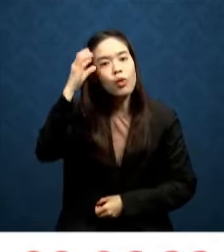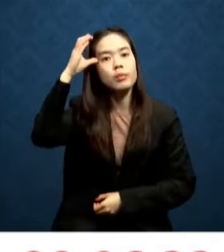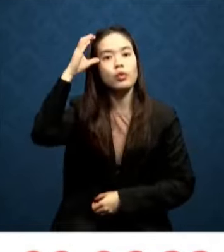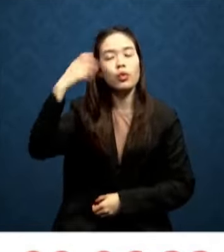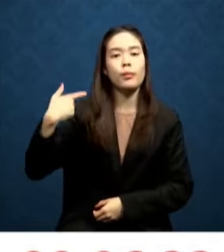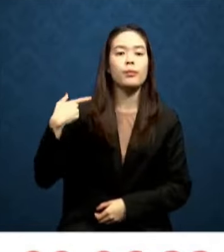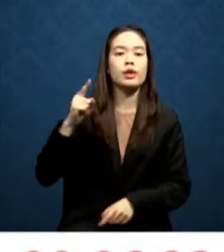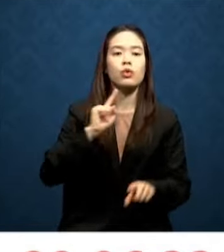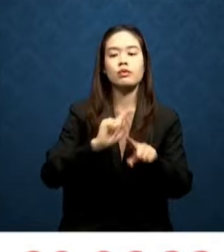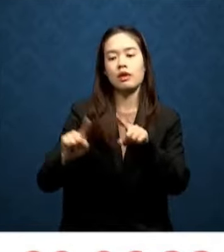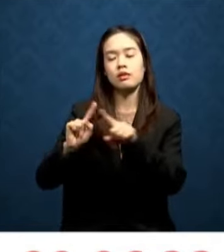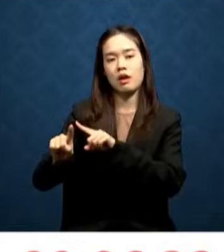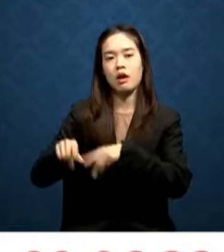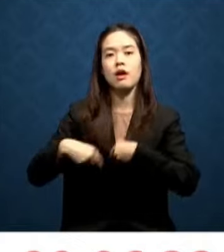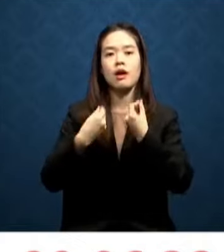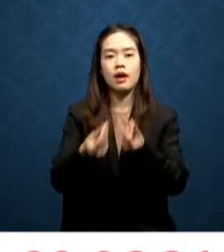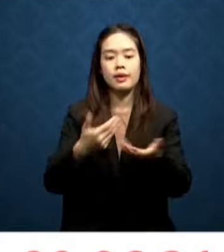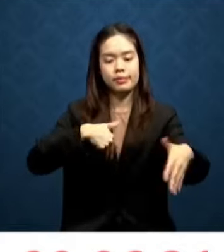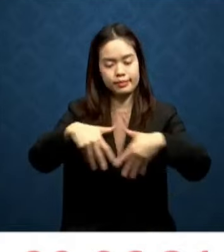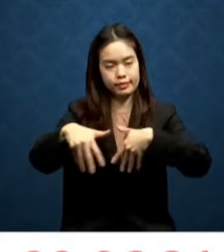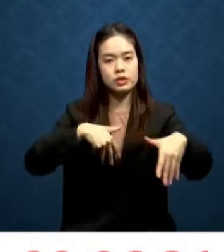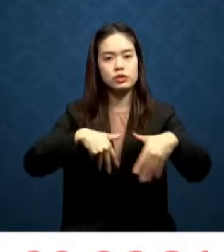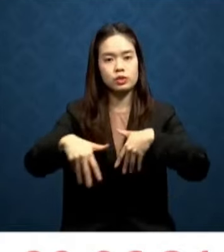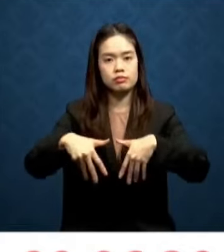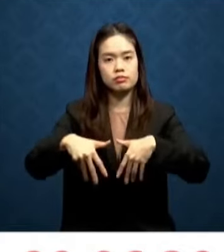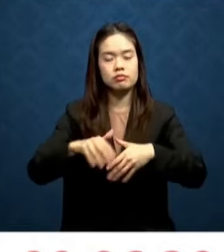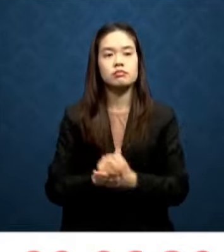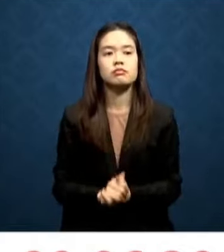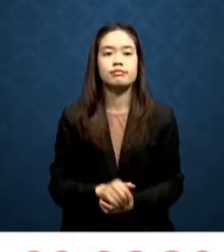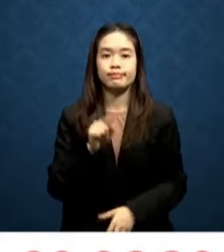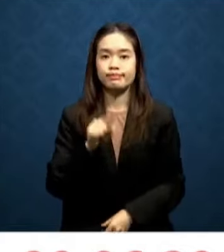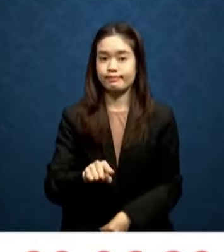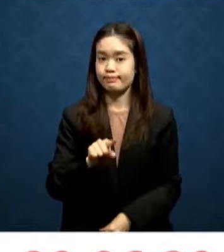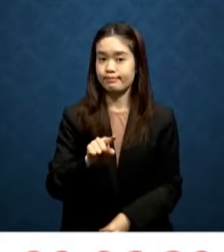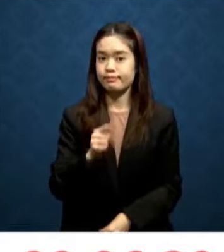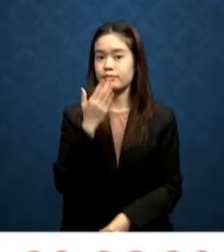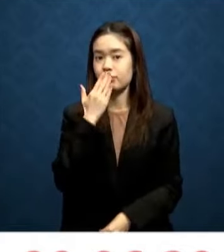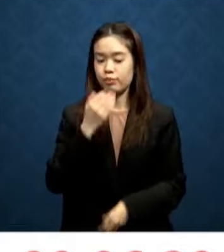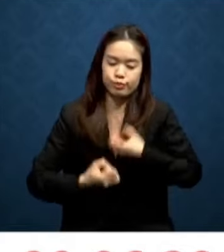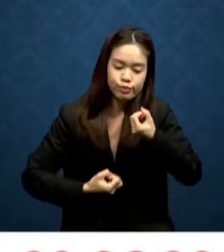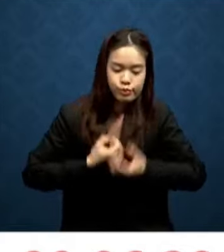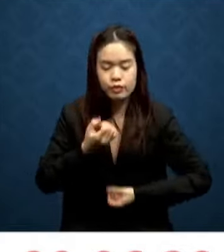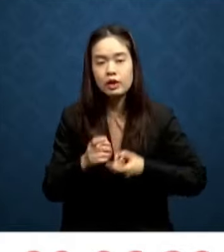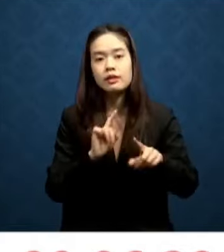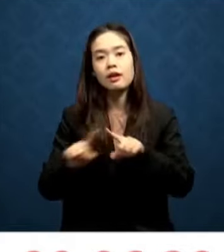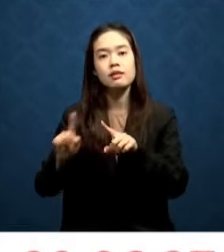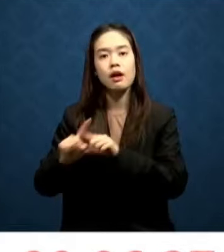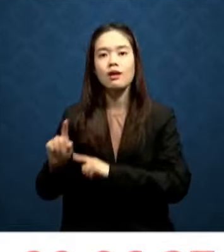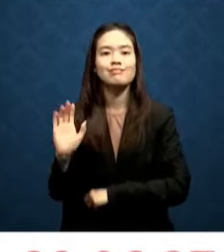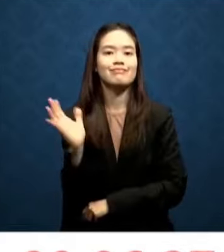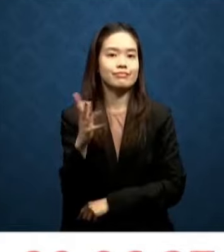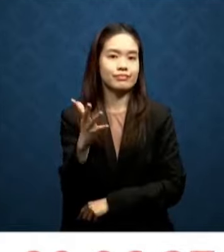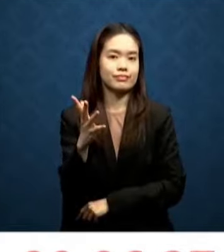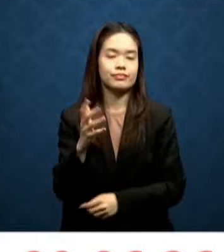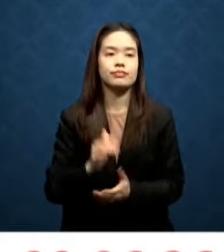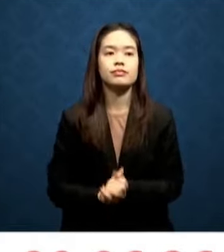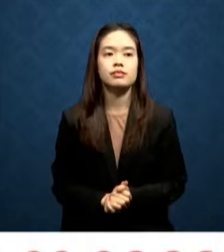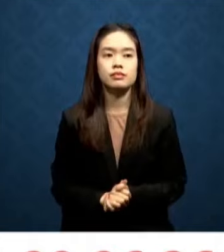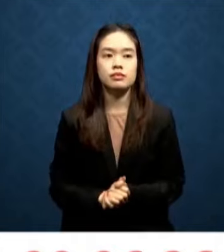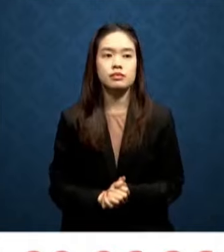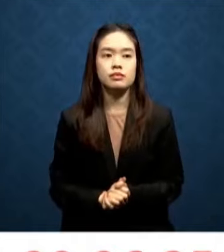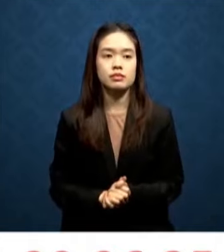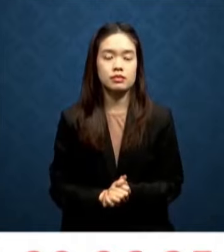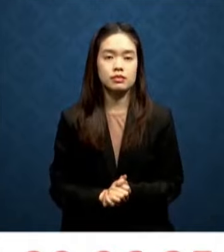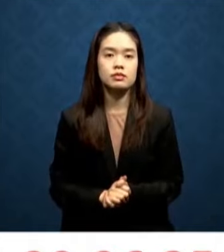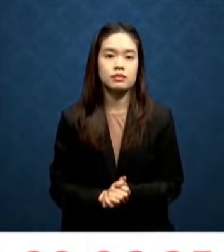ที่เป็นประโยชน์ต่อสาธารณะไม่มีการปิดกั้นและไม่มีการปิดไมค์ซึ่งต่อไป